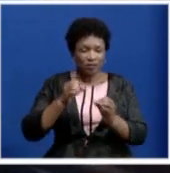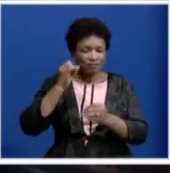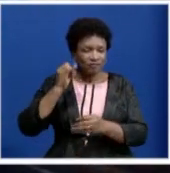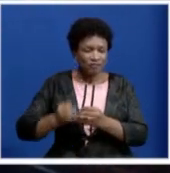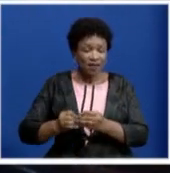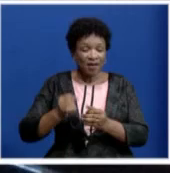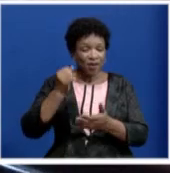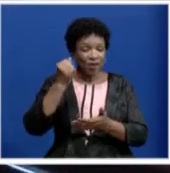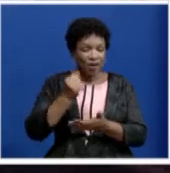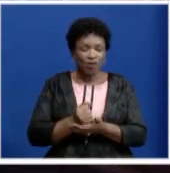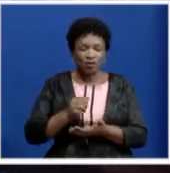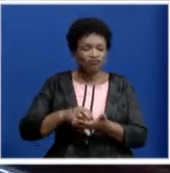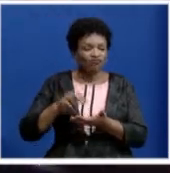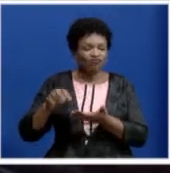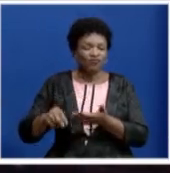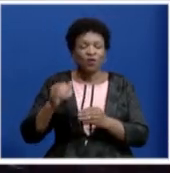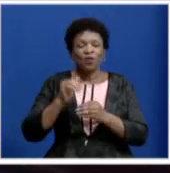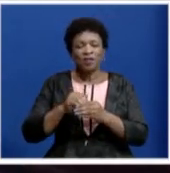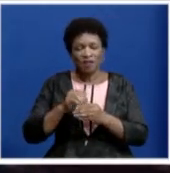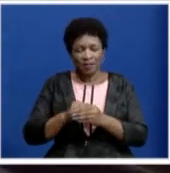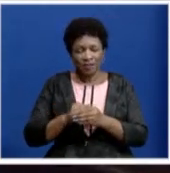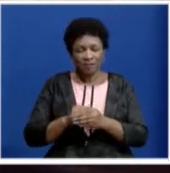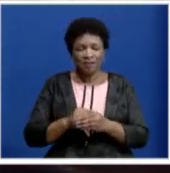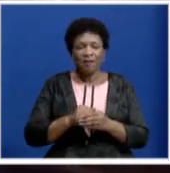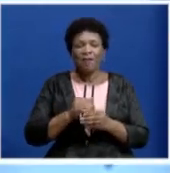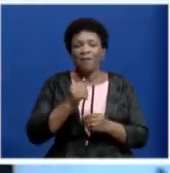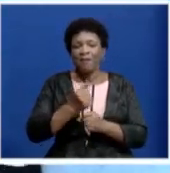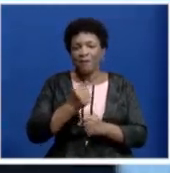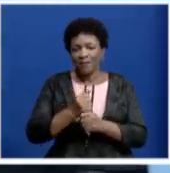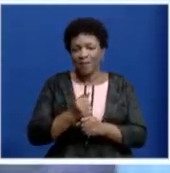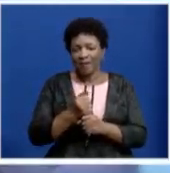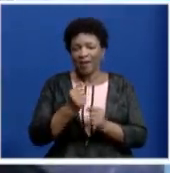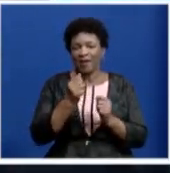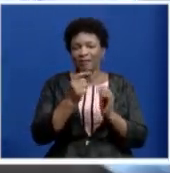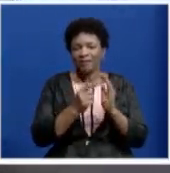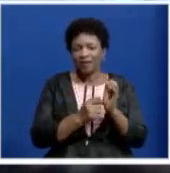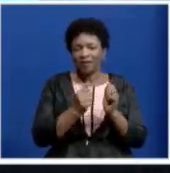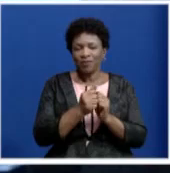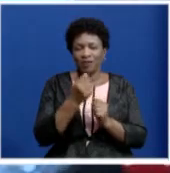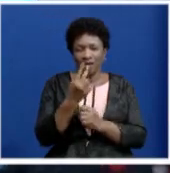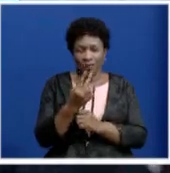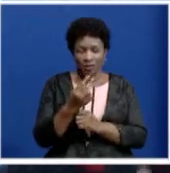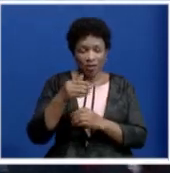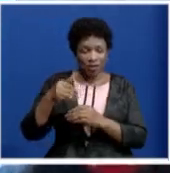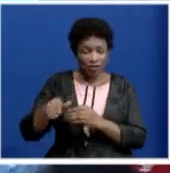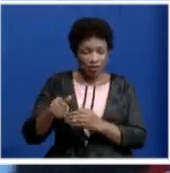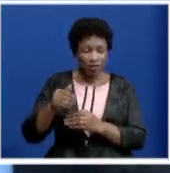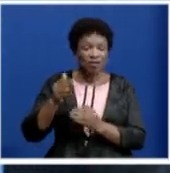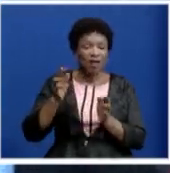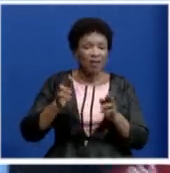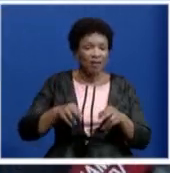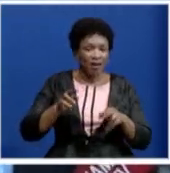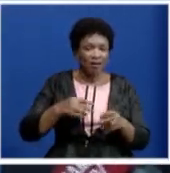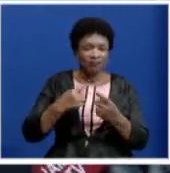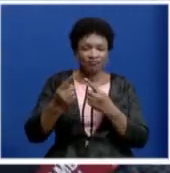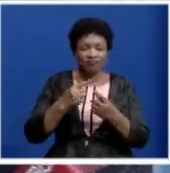chema kuu ama 2022 nje mahak tung maw